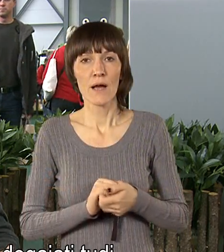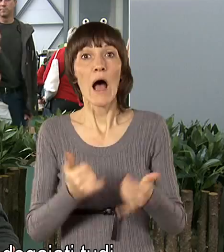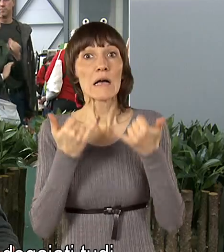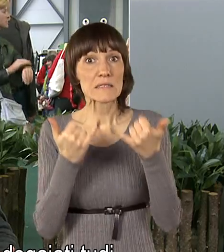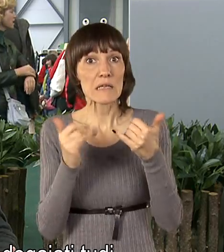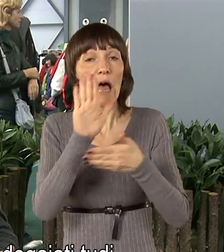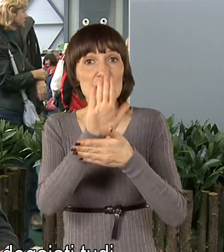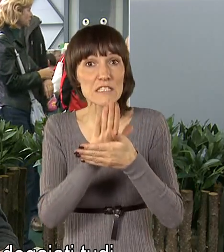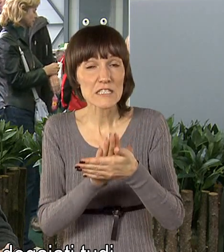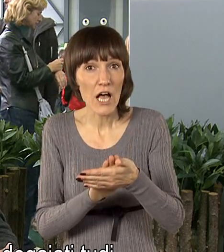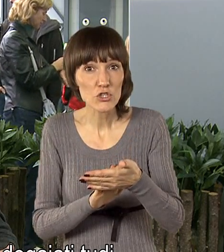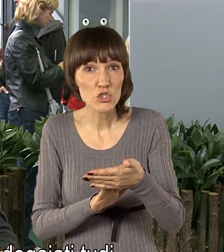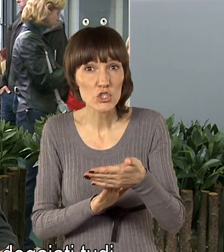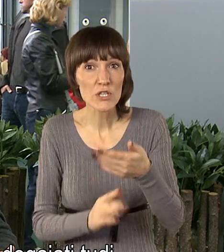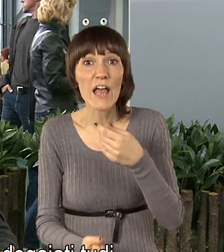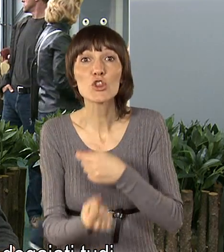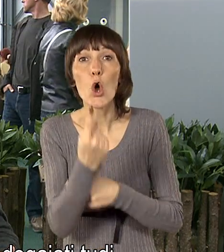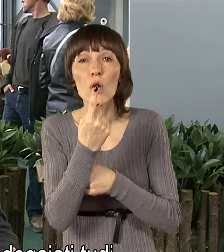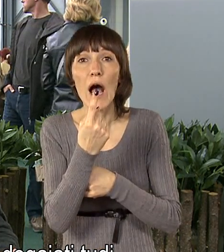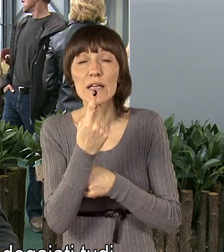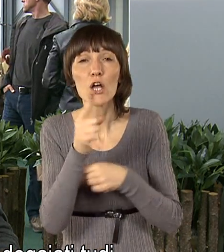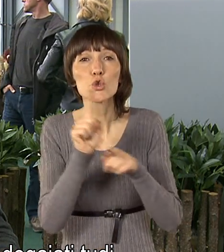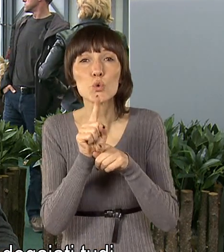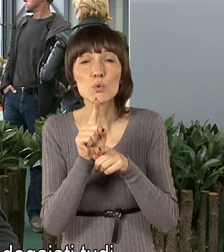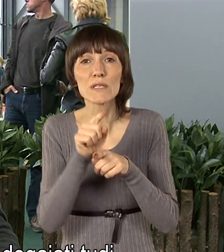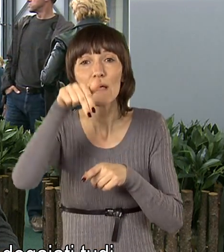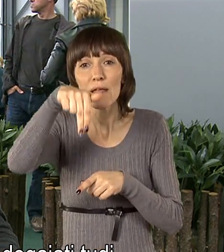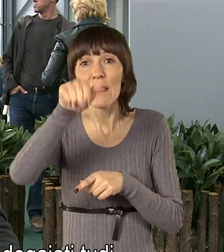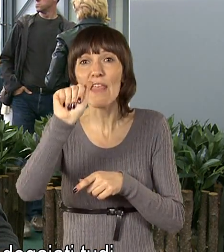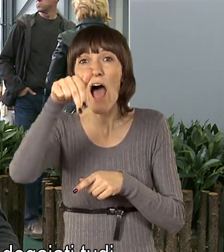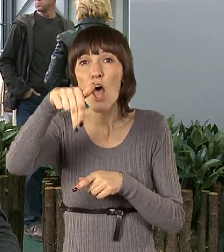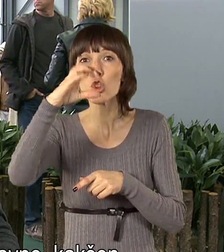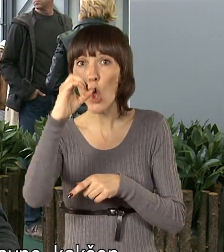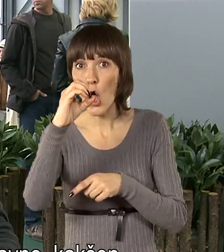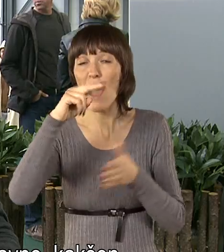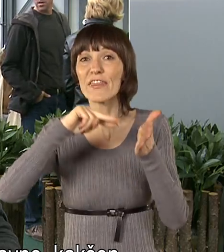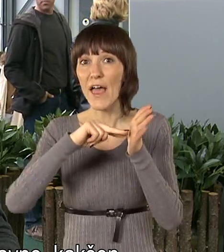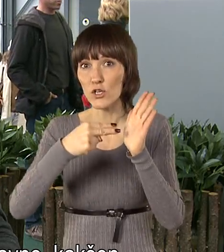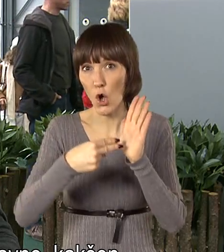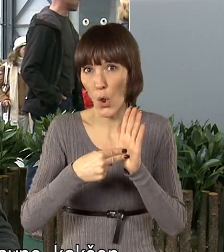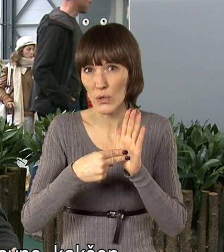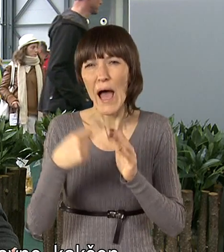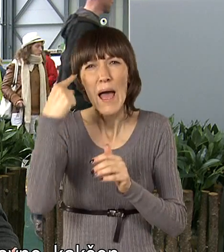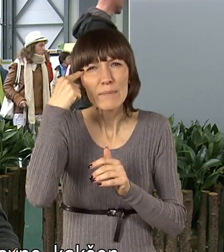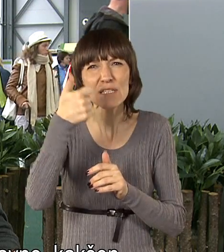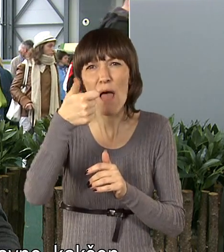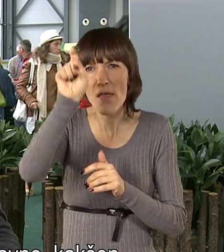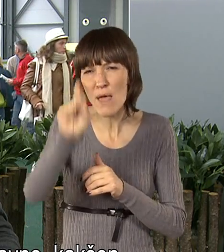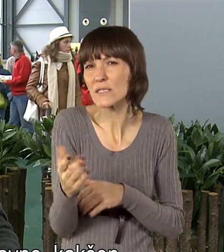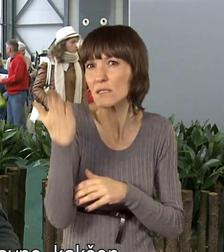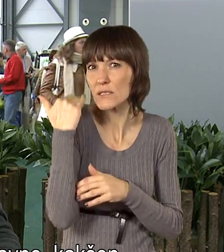Zdaj se je začelo pa dogajati tudi na tem področju nanotehnologija, ne. Mislim, da so nedavno, še mesec